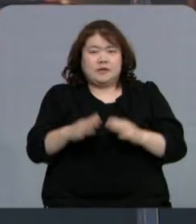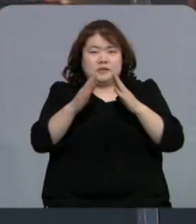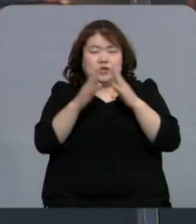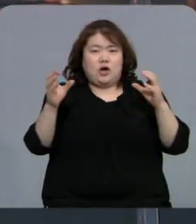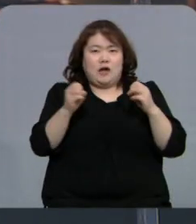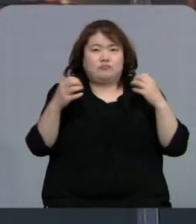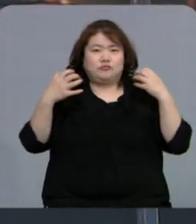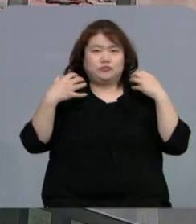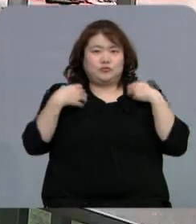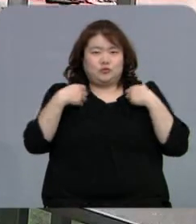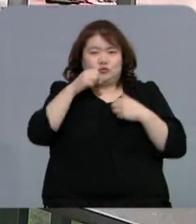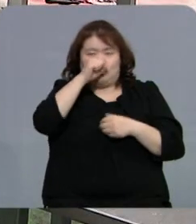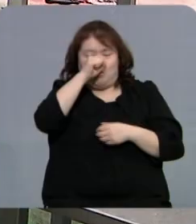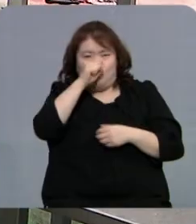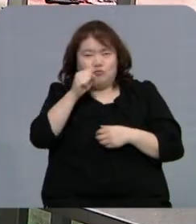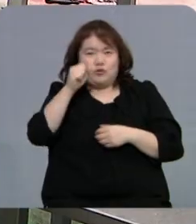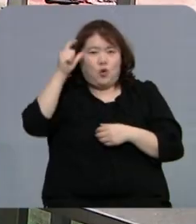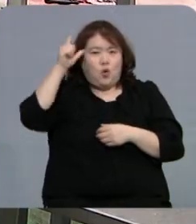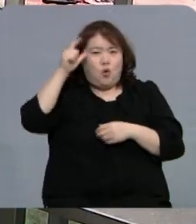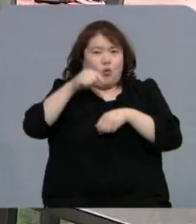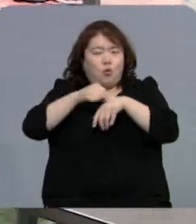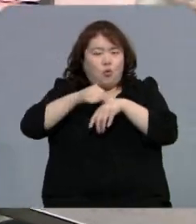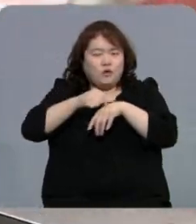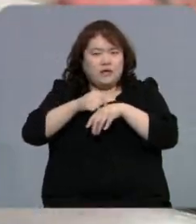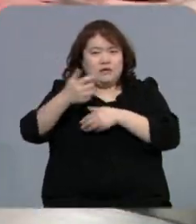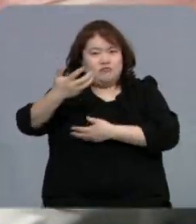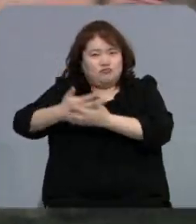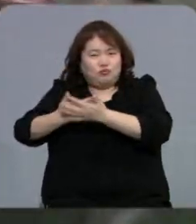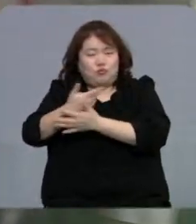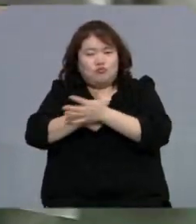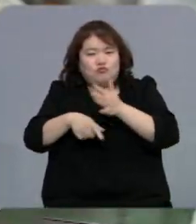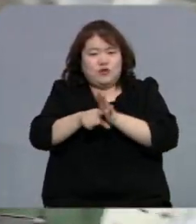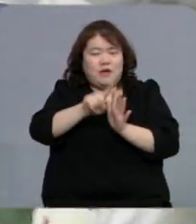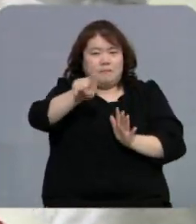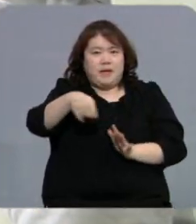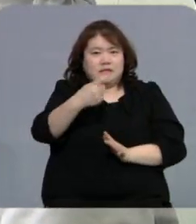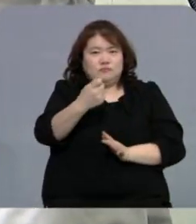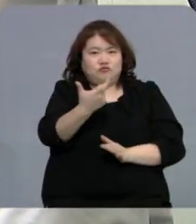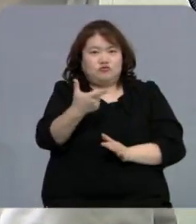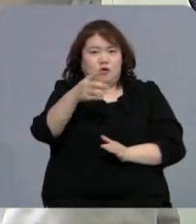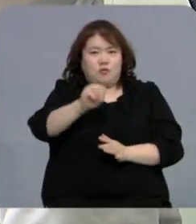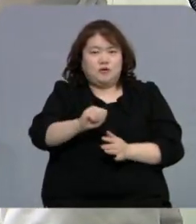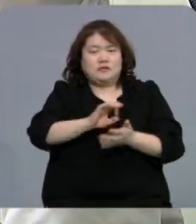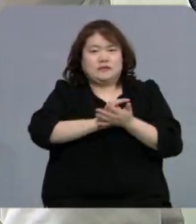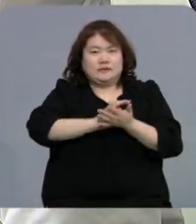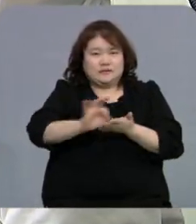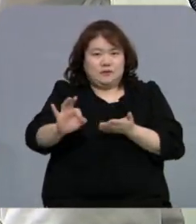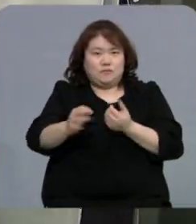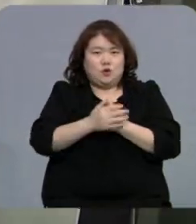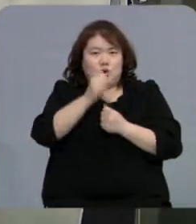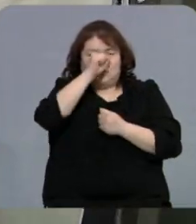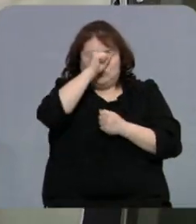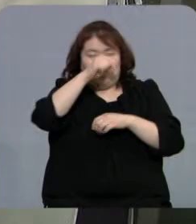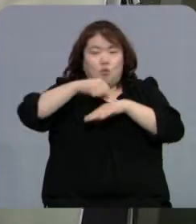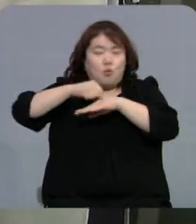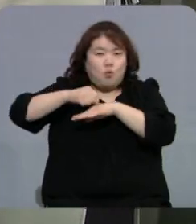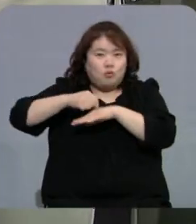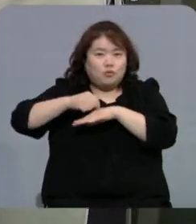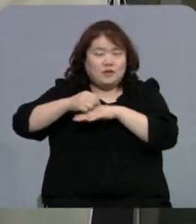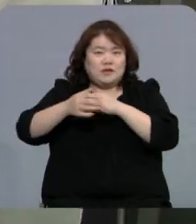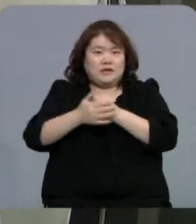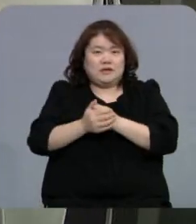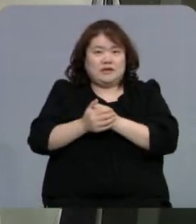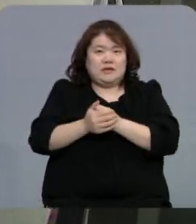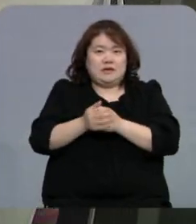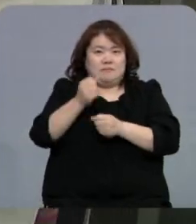전라북도는 고품질 축산물 생산유통을 위해 116억 원을 투입합니다. 고품질 축산물